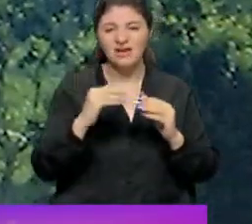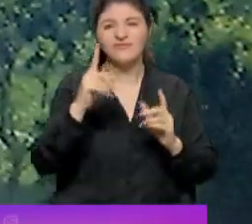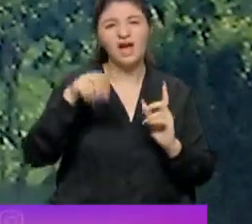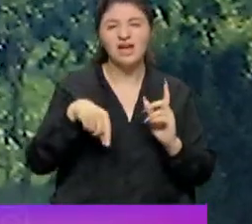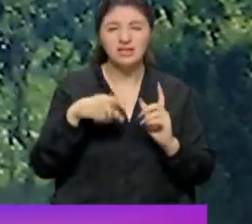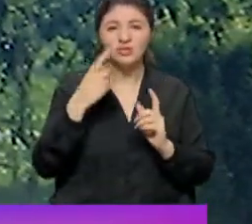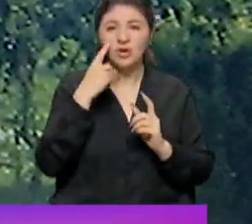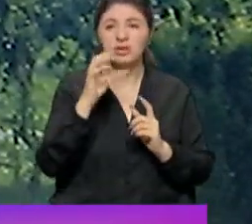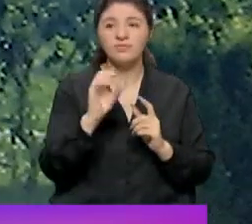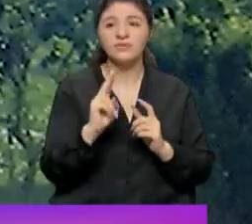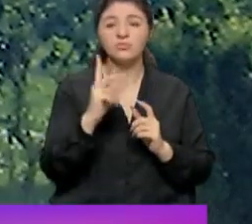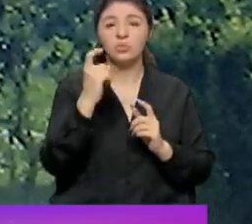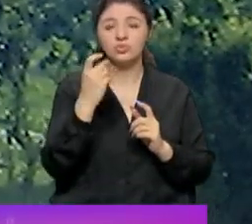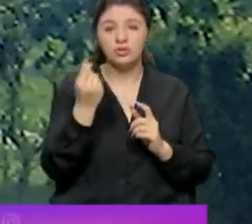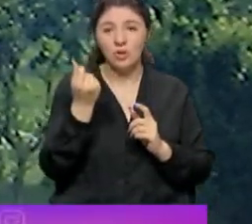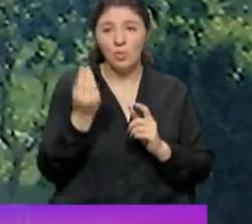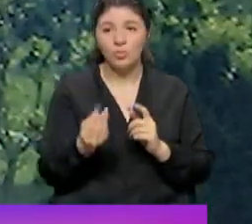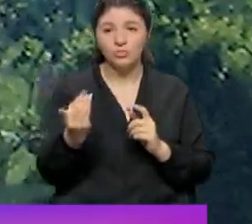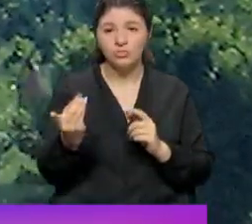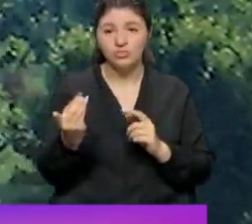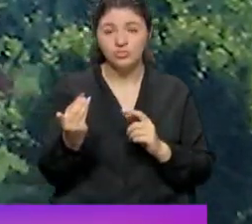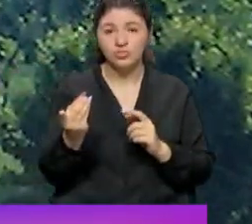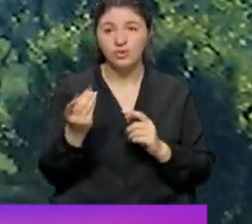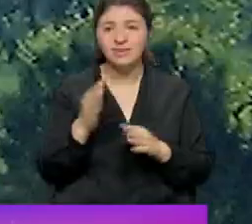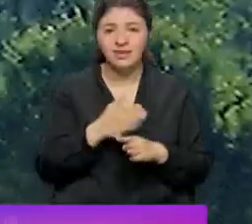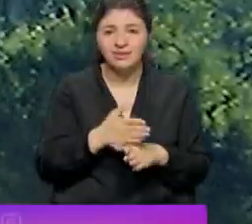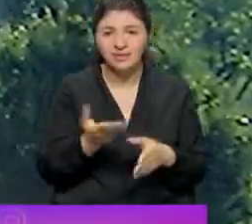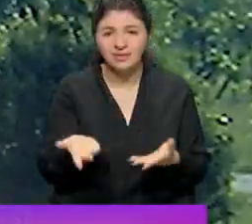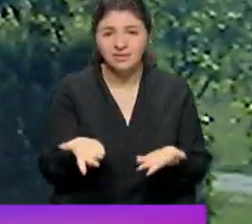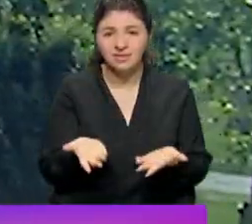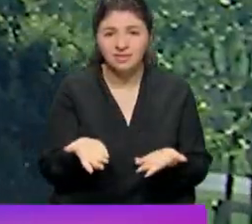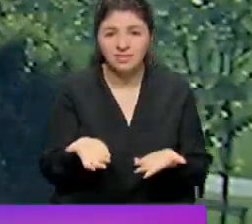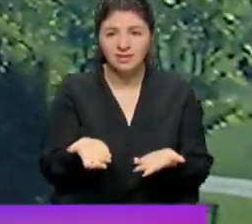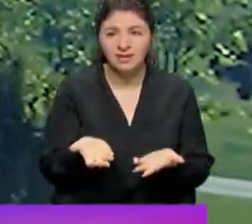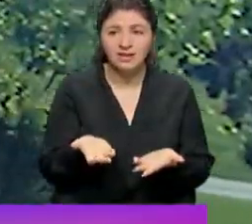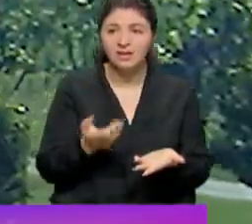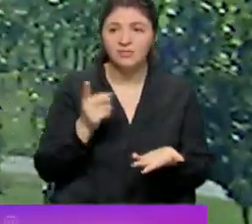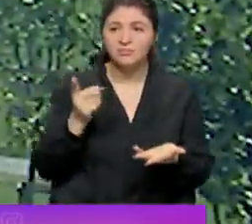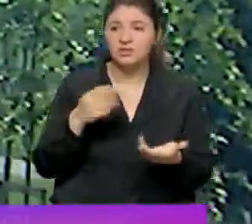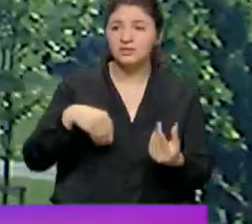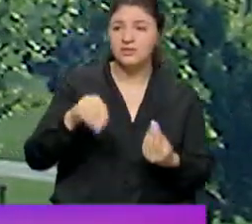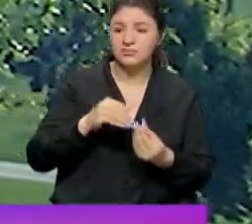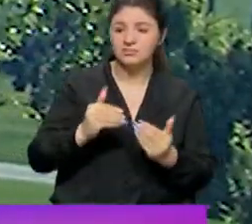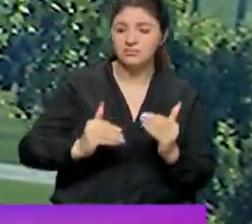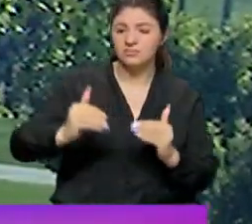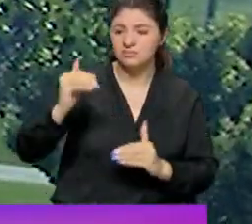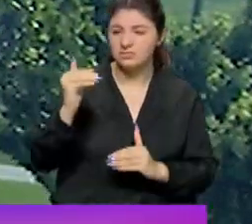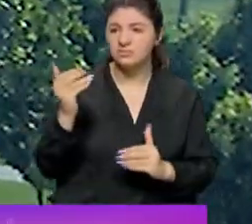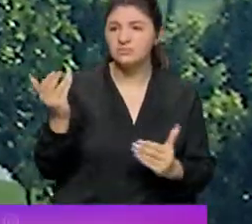vergi tutarı sıfır 79 lira oldu Neden bu artışlar